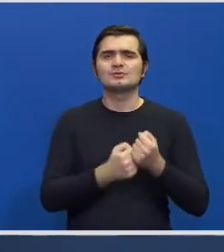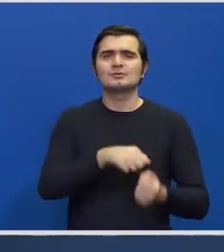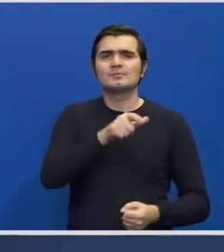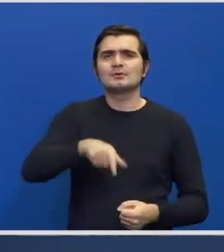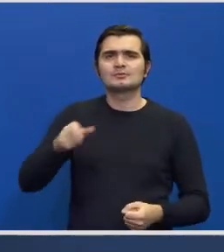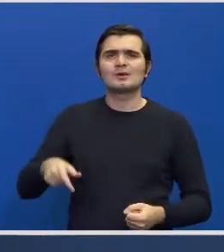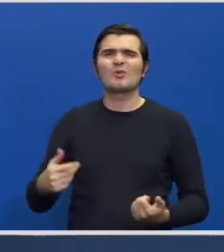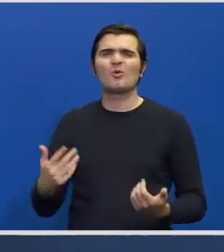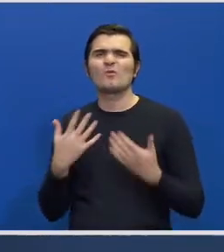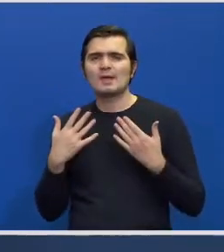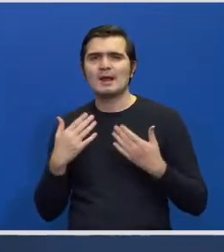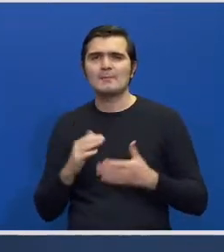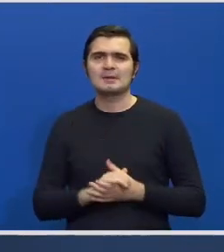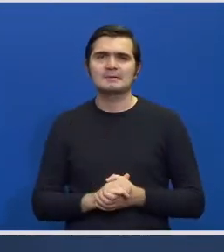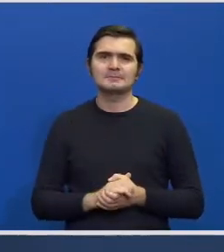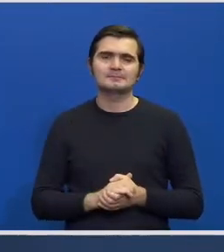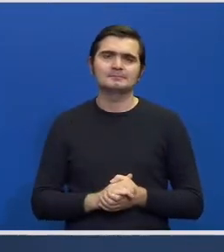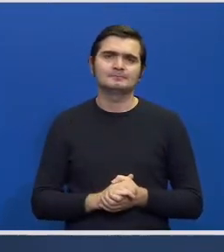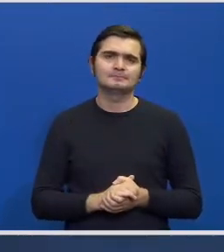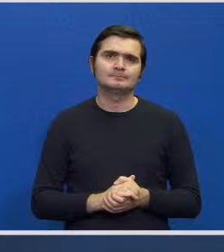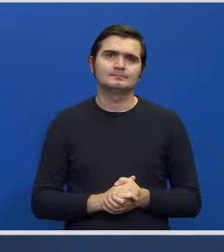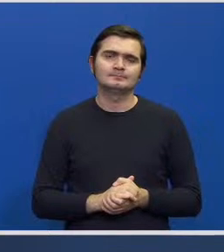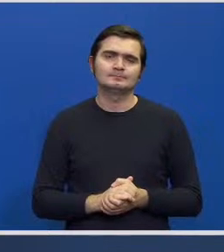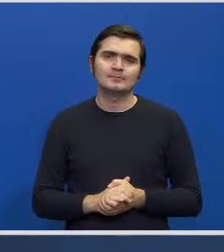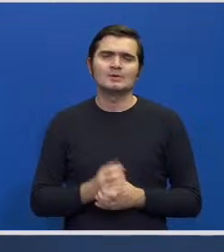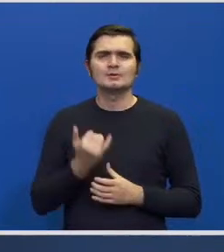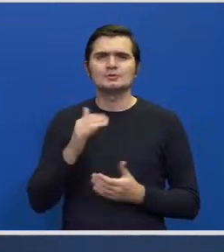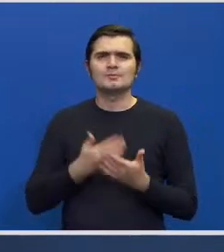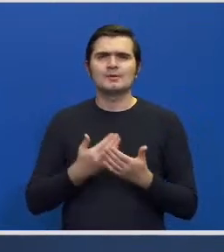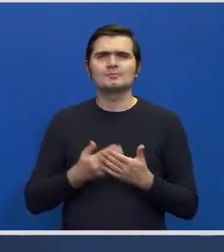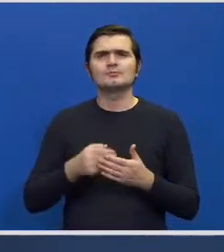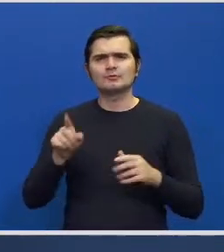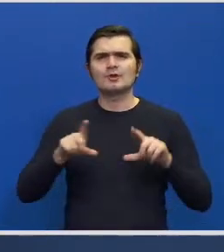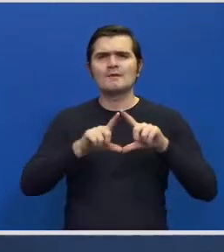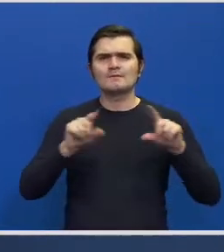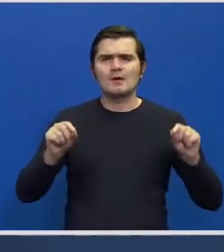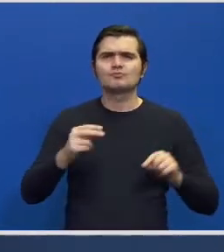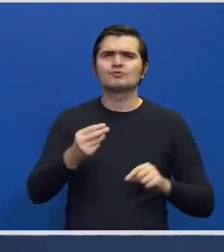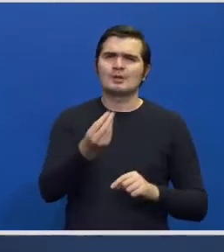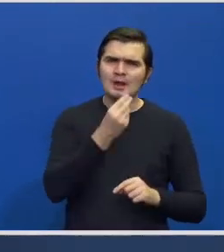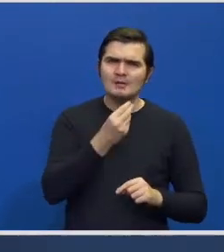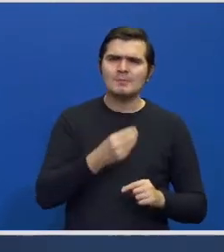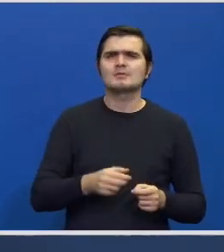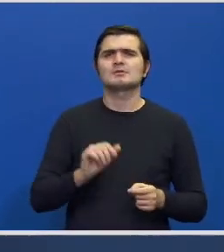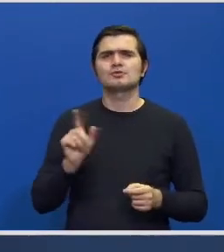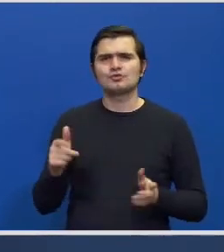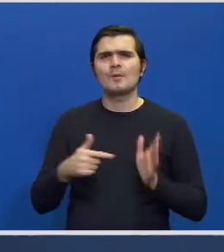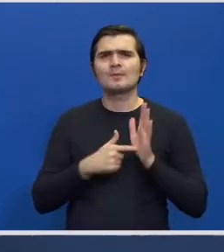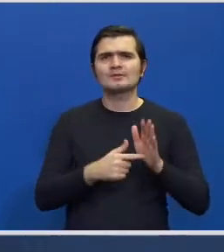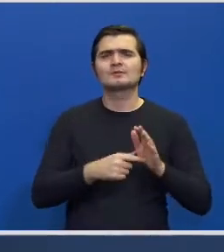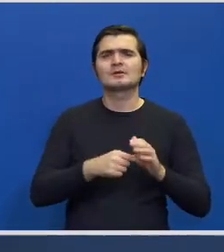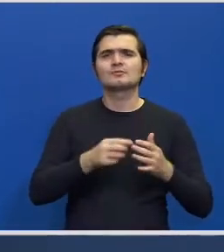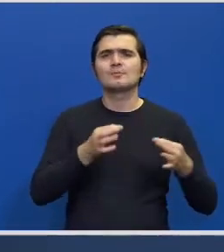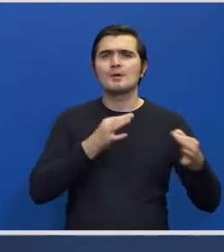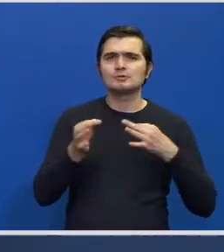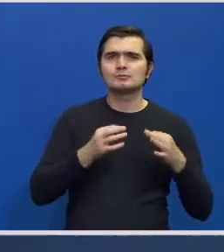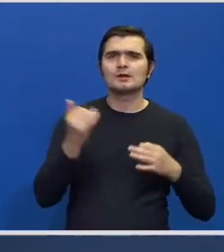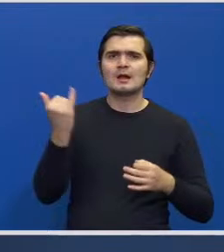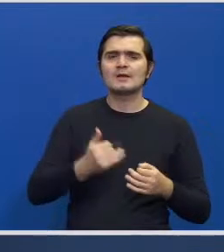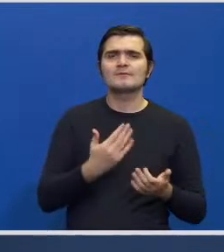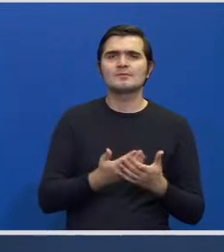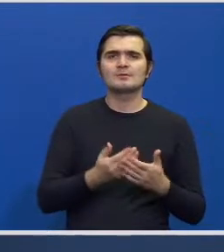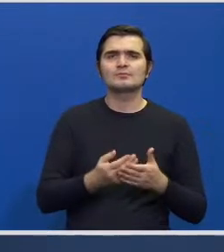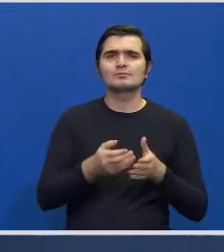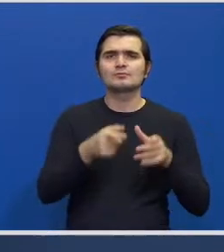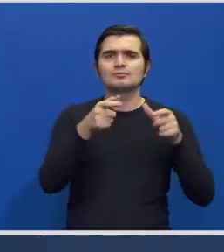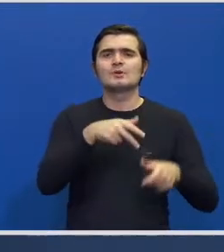care le-am luat cu privire la sprijinirea persoanelor vulnerabile în domeniul energiei, dar nu numai, și pentru voucherele de alimente. Am prezentat